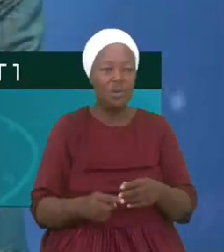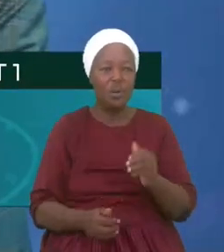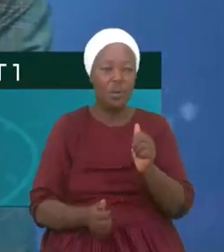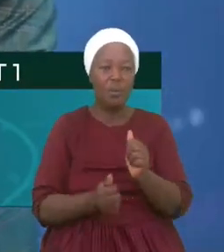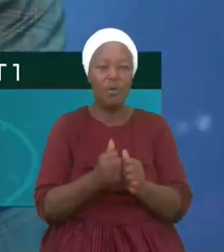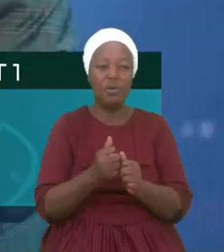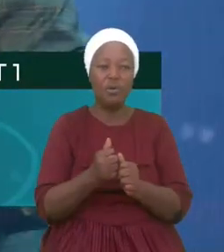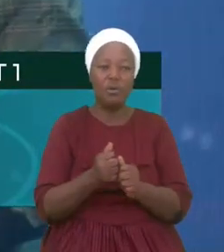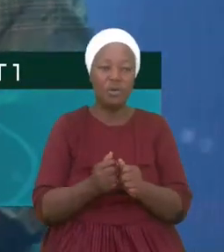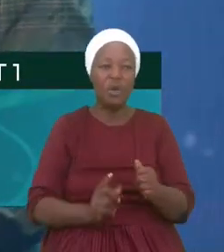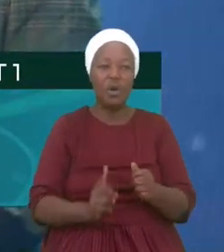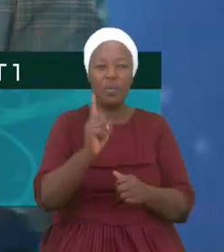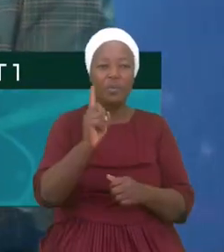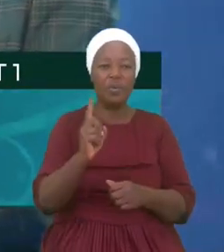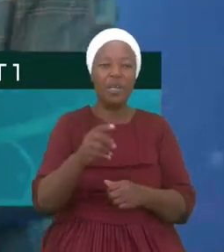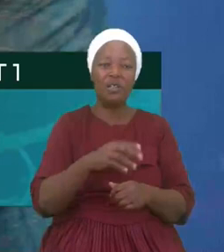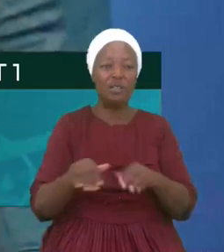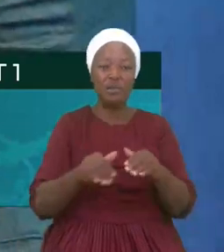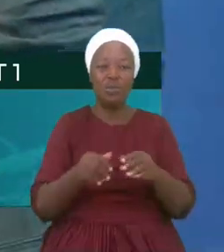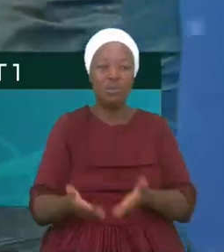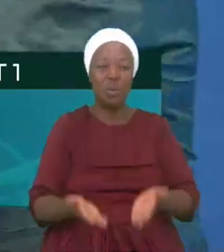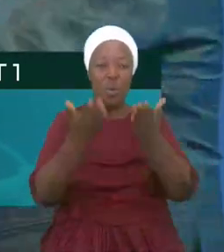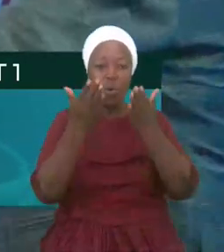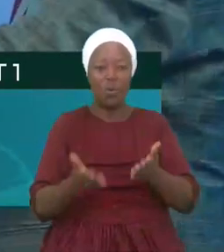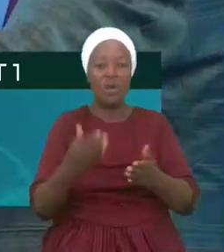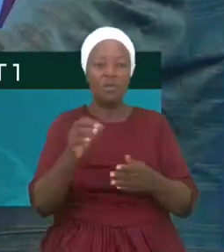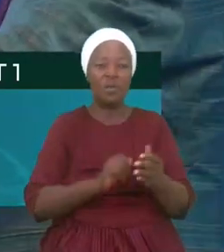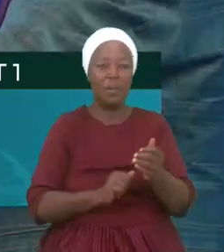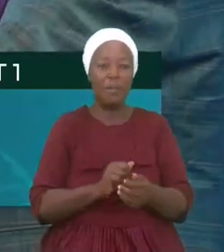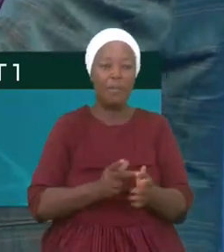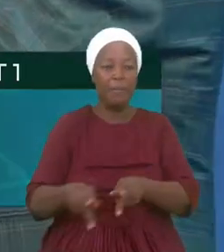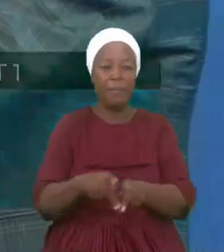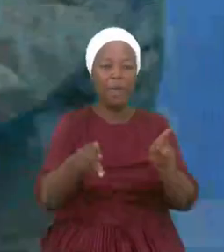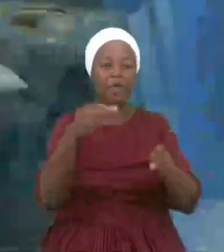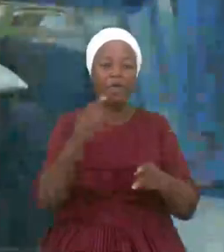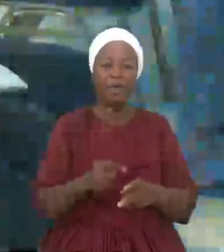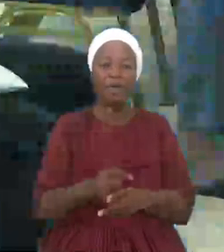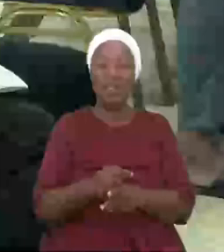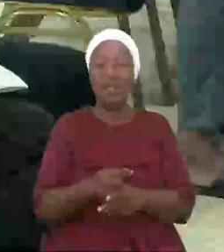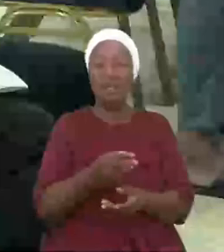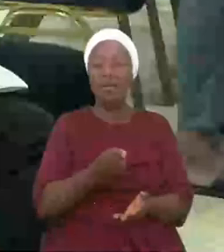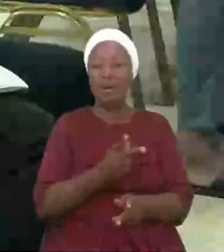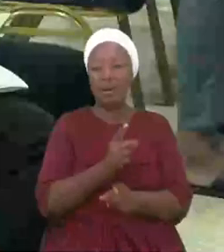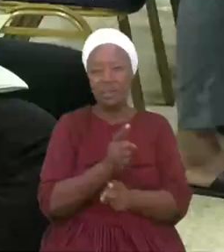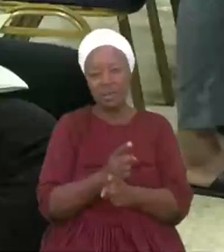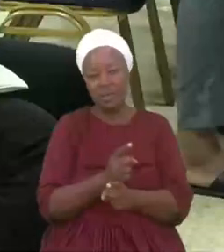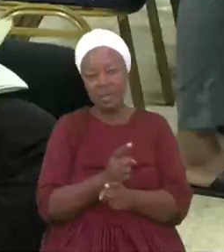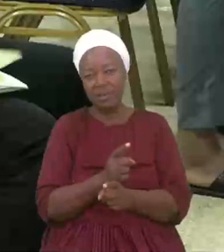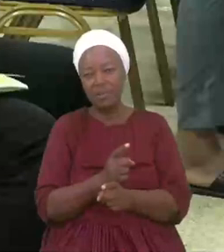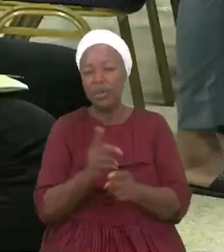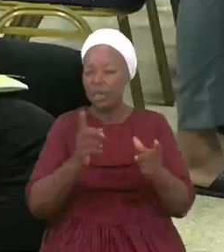droiture toi qui est juste tu aplani le sentier du juste